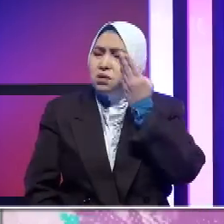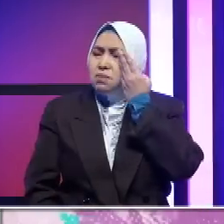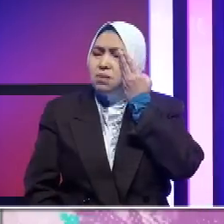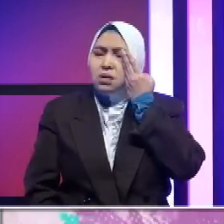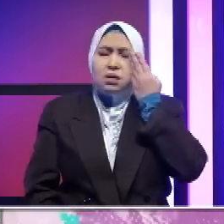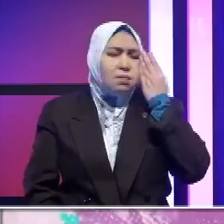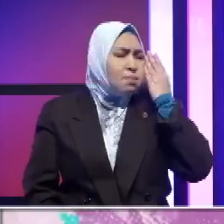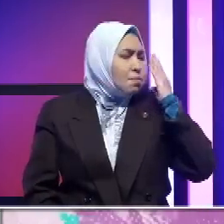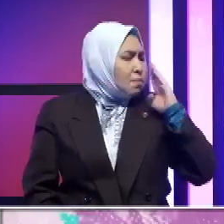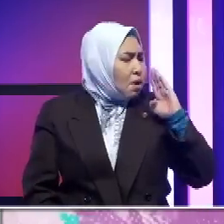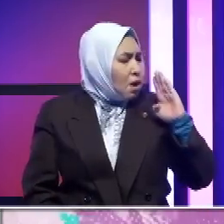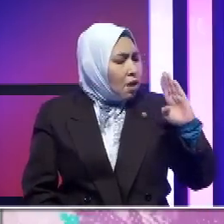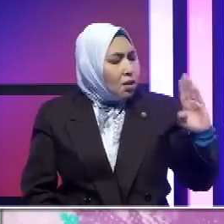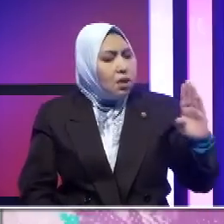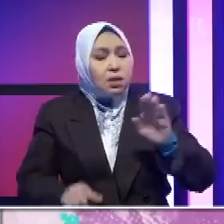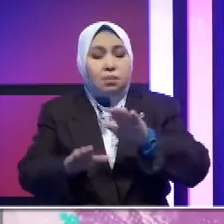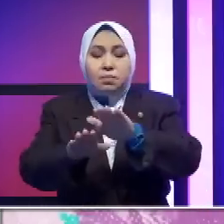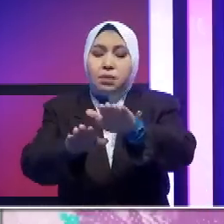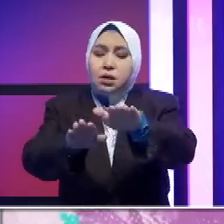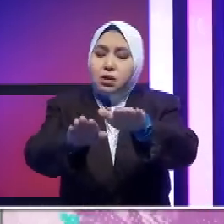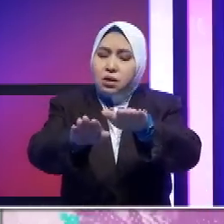تولون